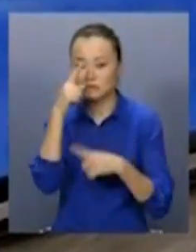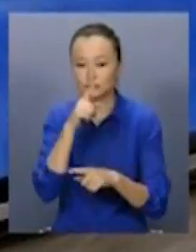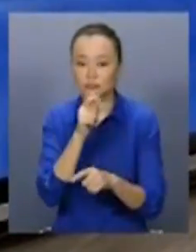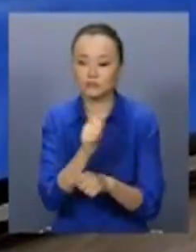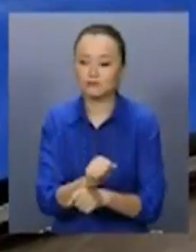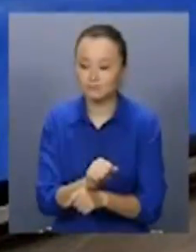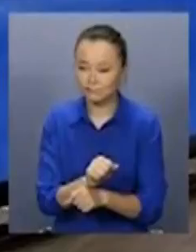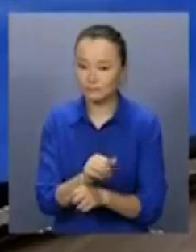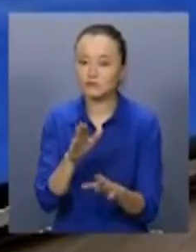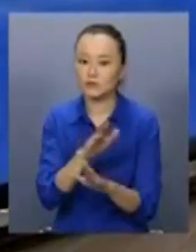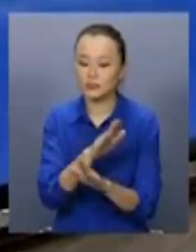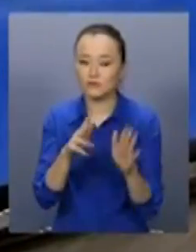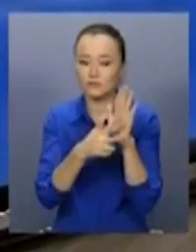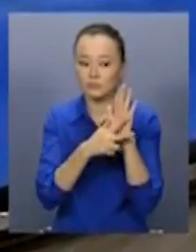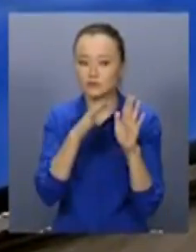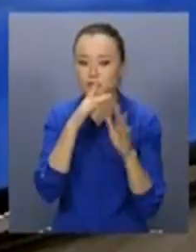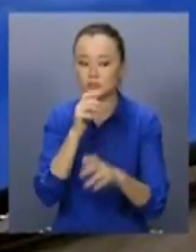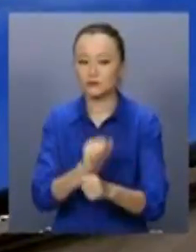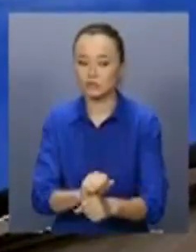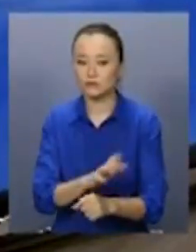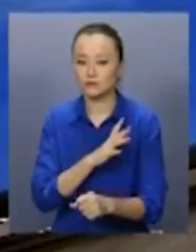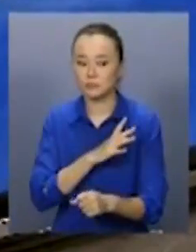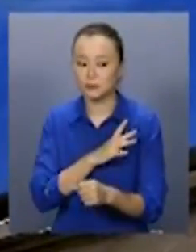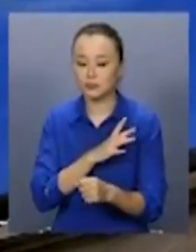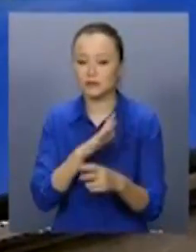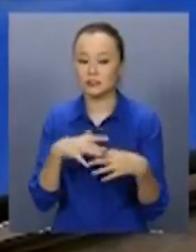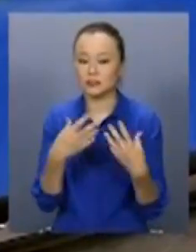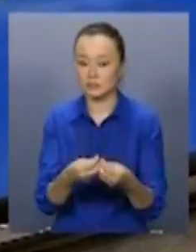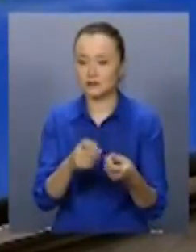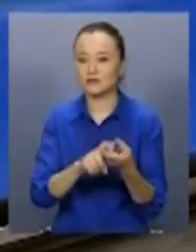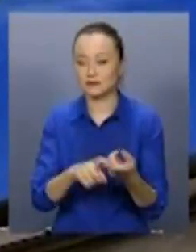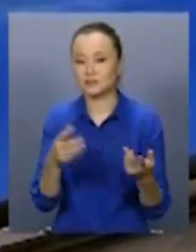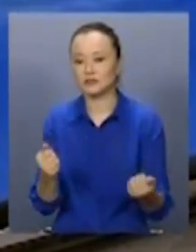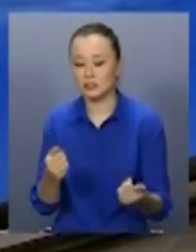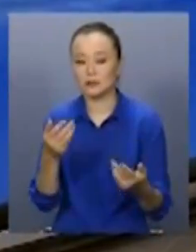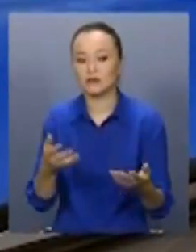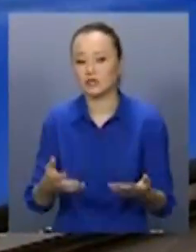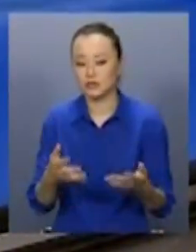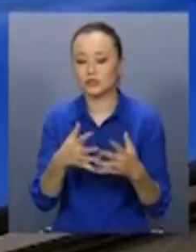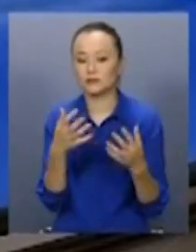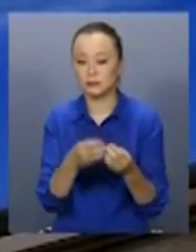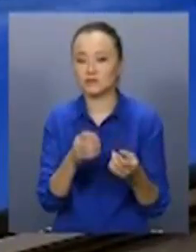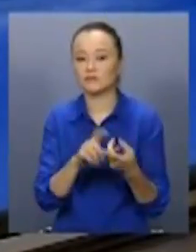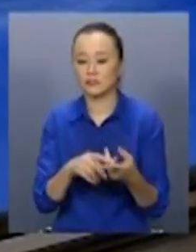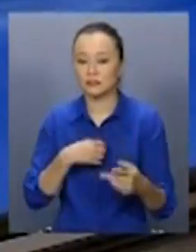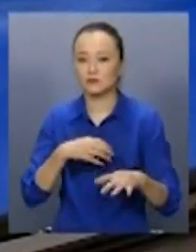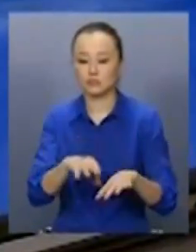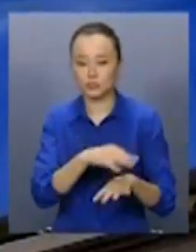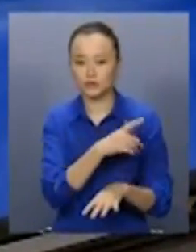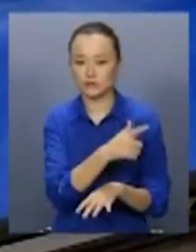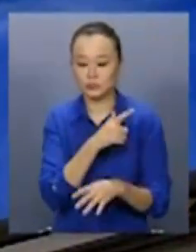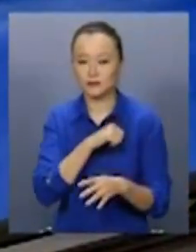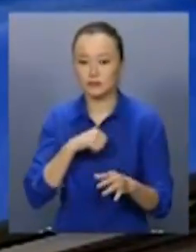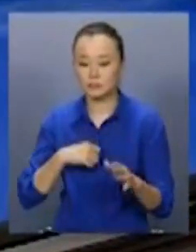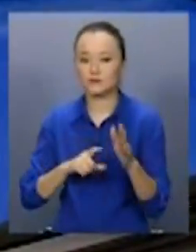қалды. Неліктен тоқтап қалды? 8 жылдай тоқтады. Енді оған отбасылық жағдайға байланысты. Әрине, отбасылық жағдайға. Негізі біз жолдасым екеуміз ең